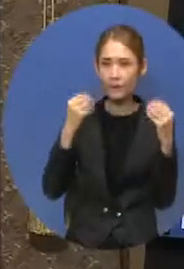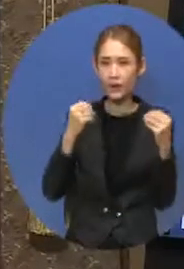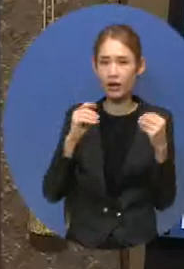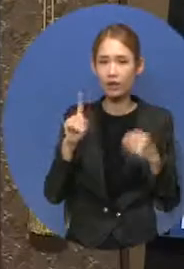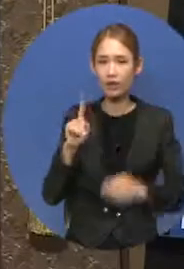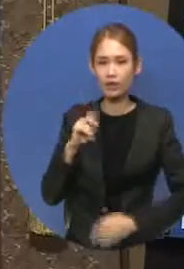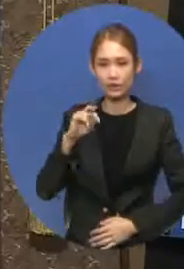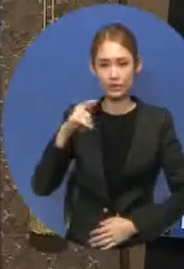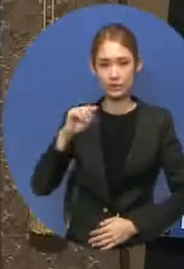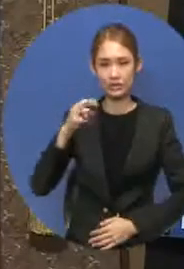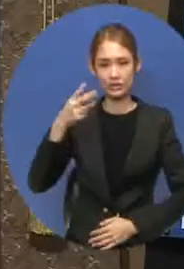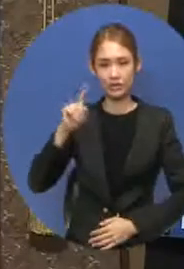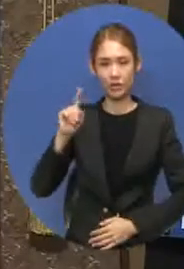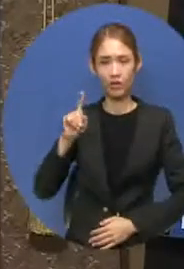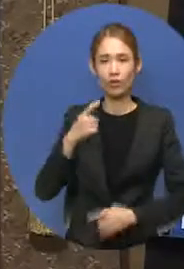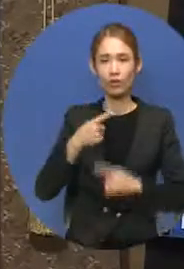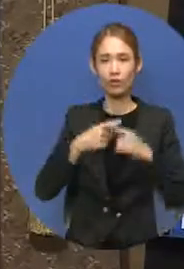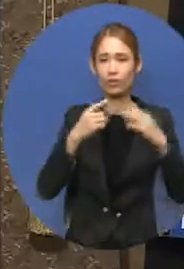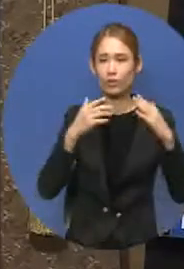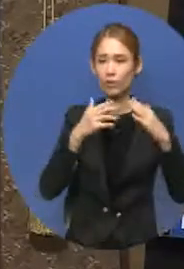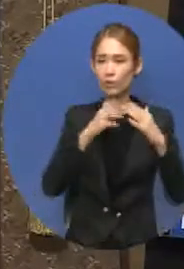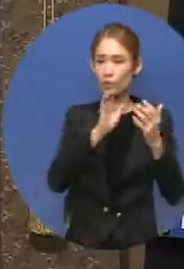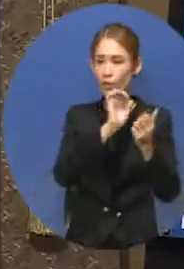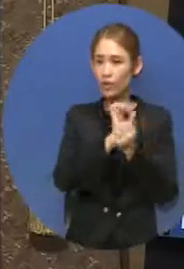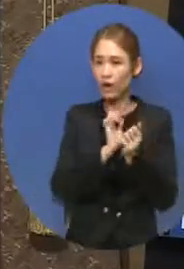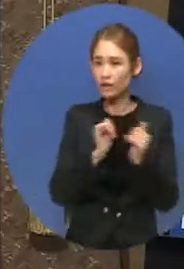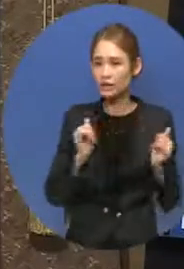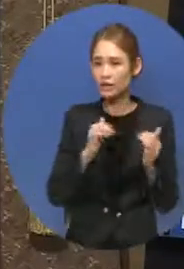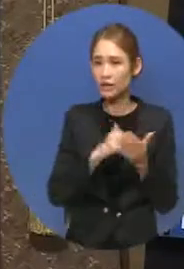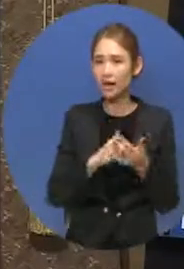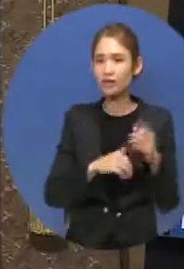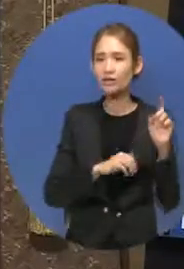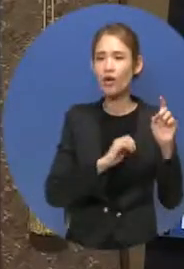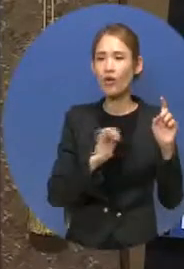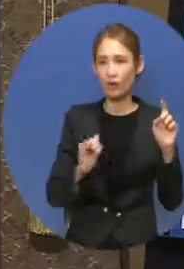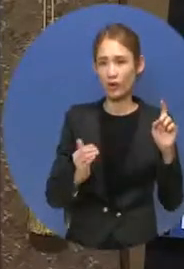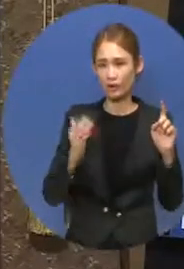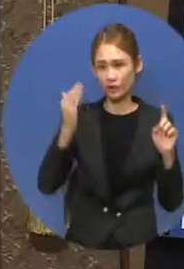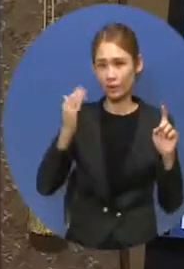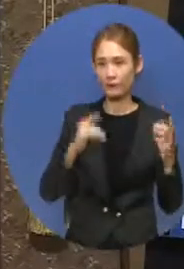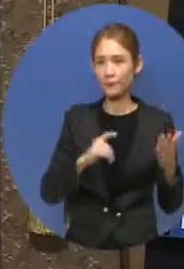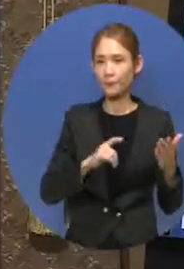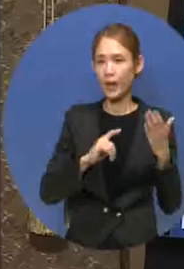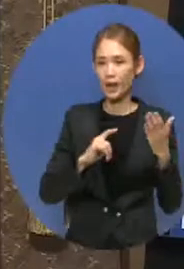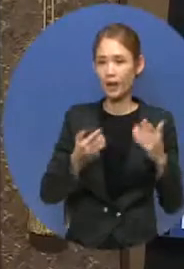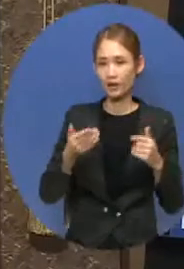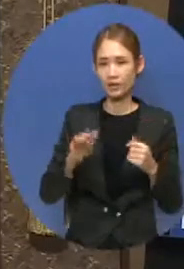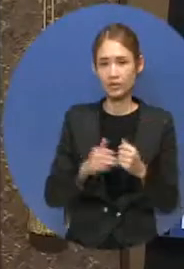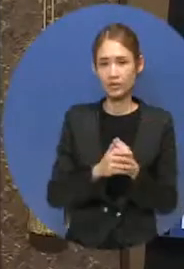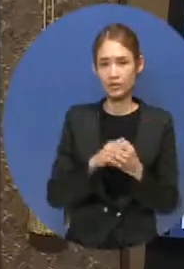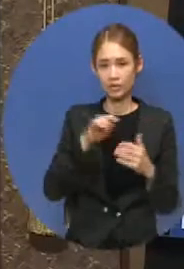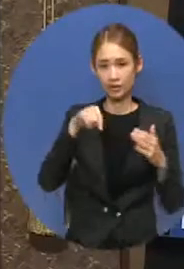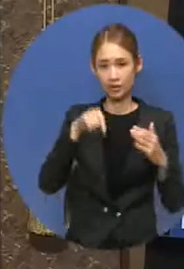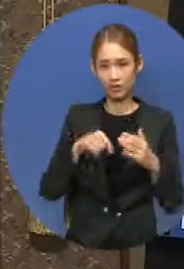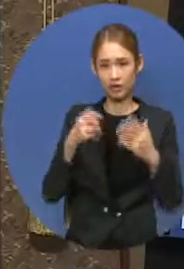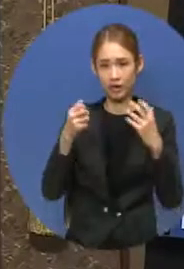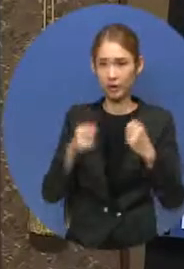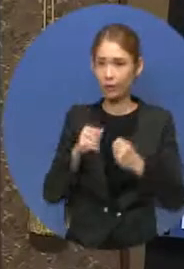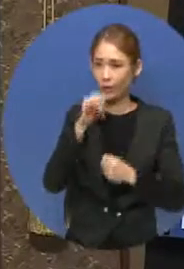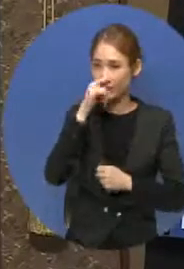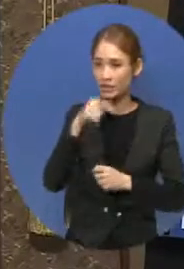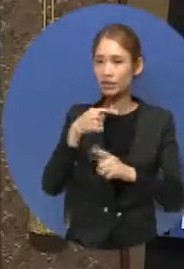신림동에 이제 어떤 교회가 예. 확진자가 10여 명 이상이 나왔습니다. 네. 근데 신림동에 있는 그 소재하고 있는